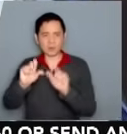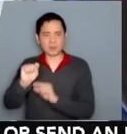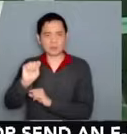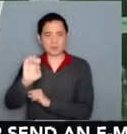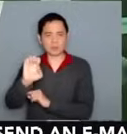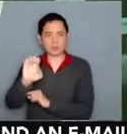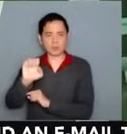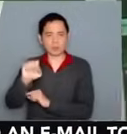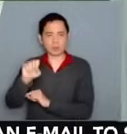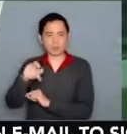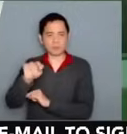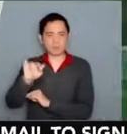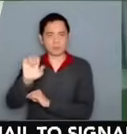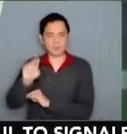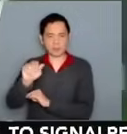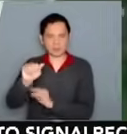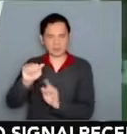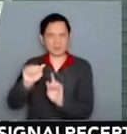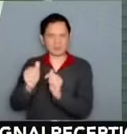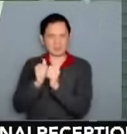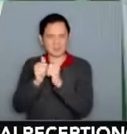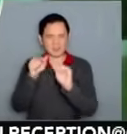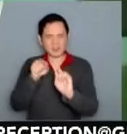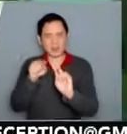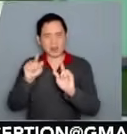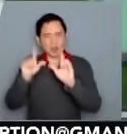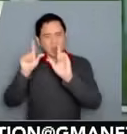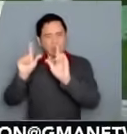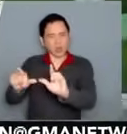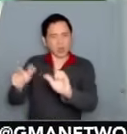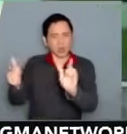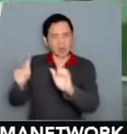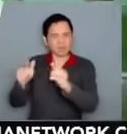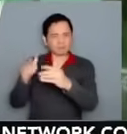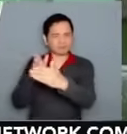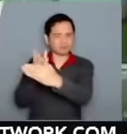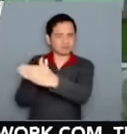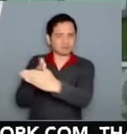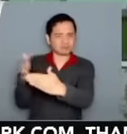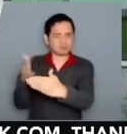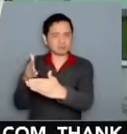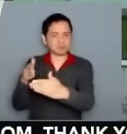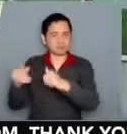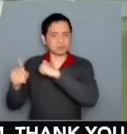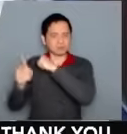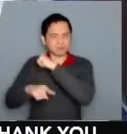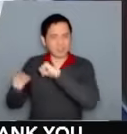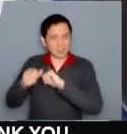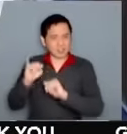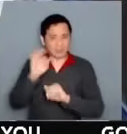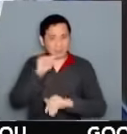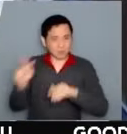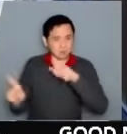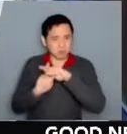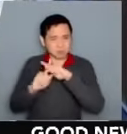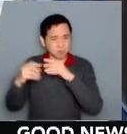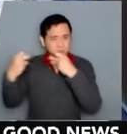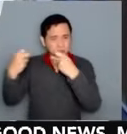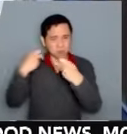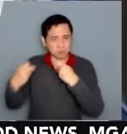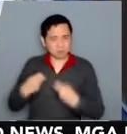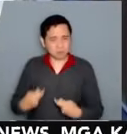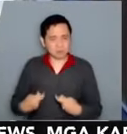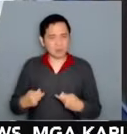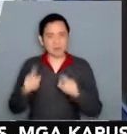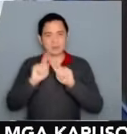Lee Ong si Ong ang sinasabing kinatawa ng Lucky South 99 Pogo sa porak Pampanga na sinamahan ni Roque sa